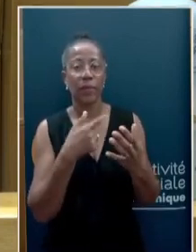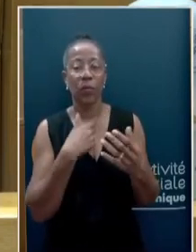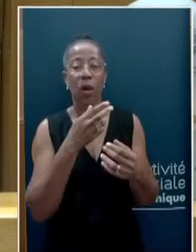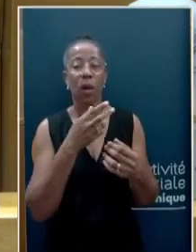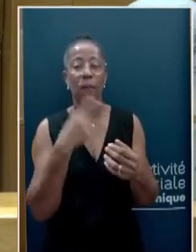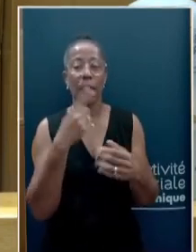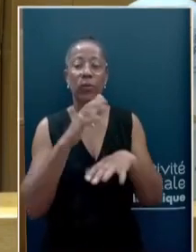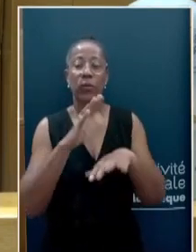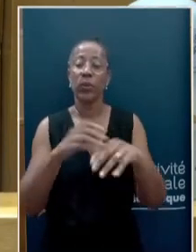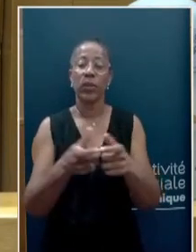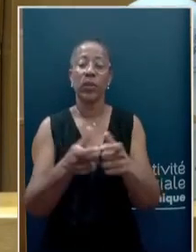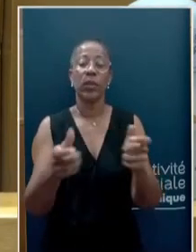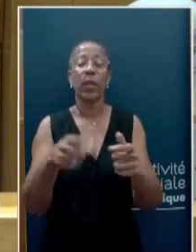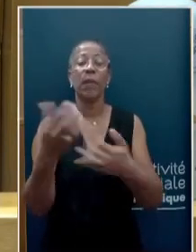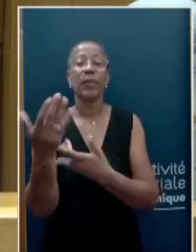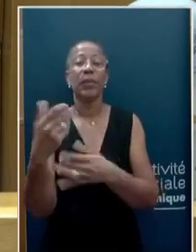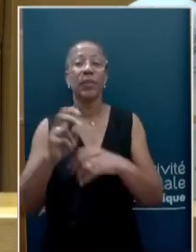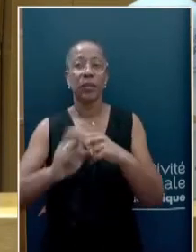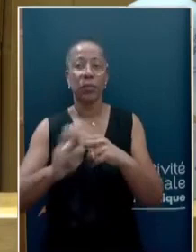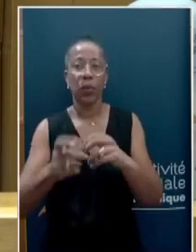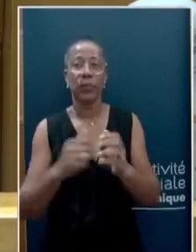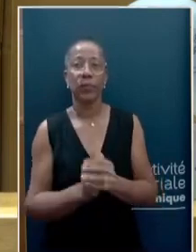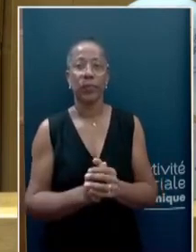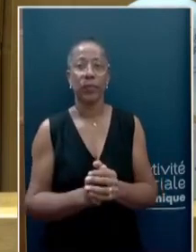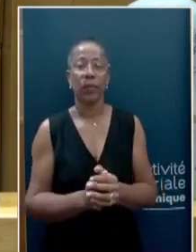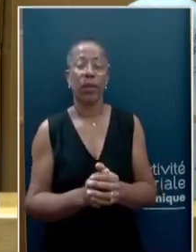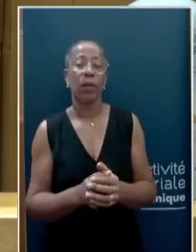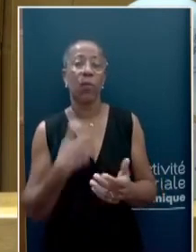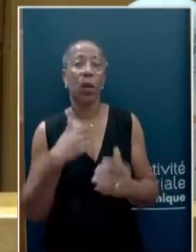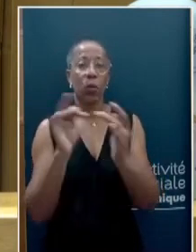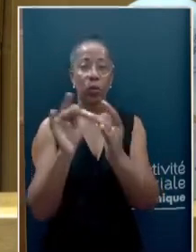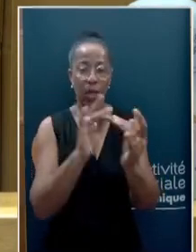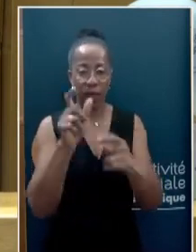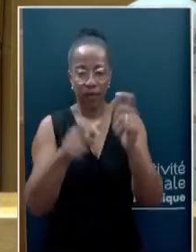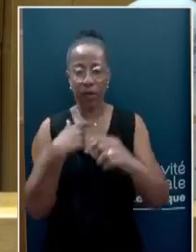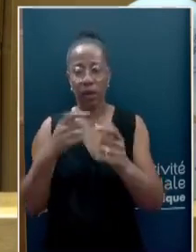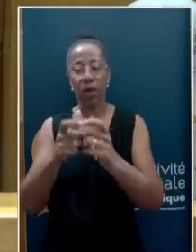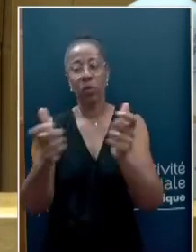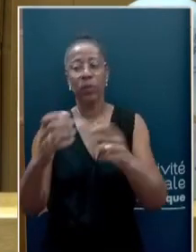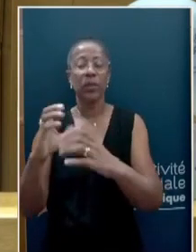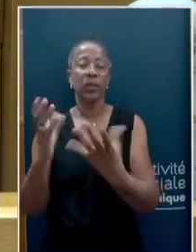de Martinique Transport n'est pas là, je suis membre du conseil d'administration, je suis en contact avec les transporteurs, je connais leur angoisse.